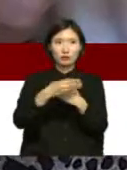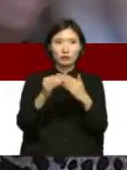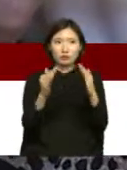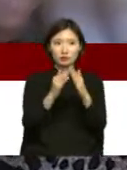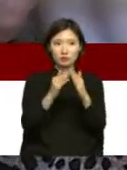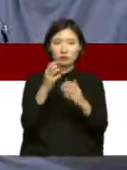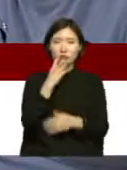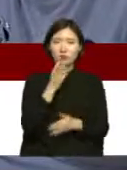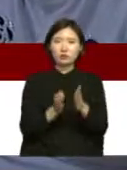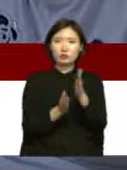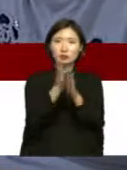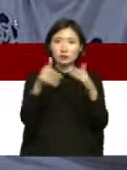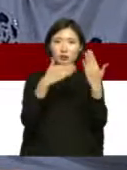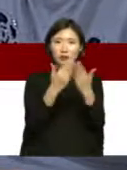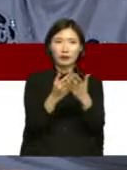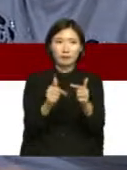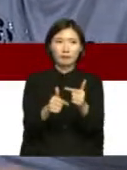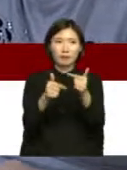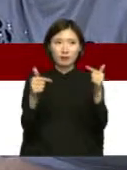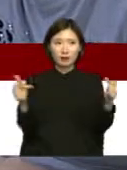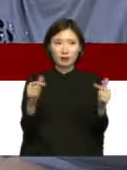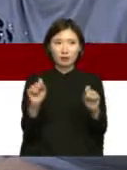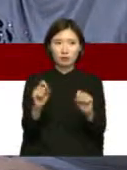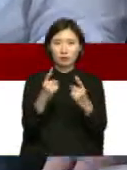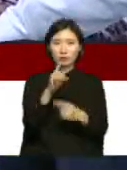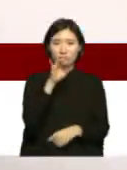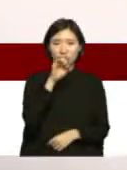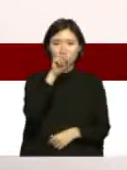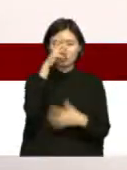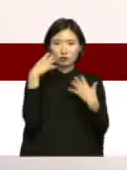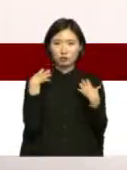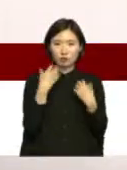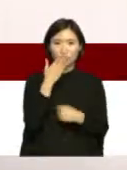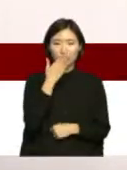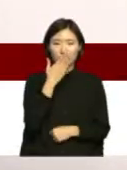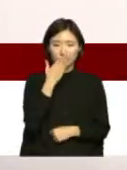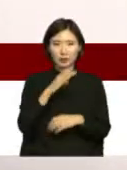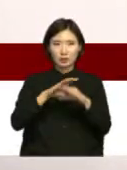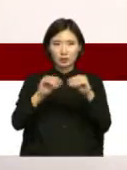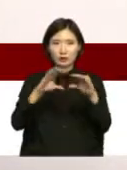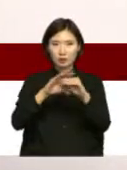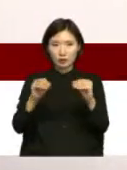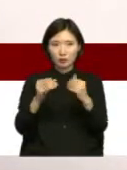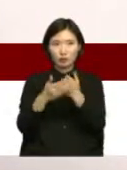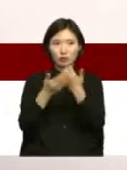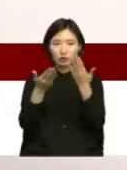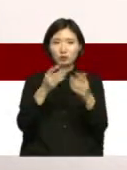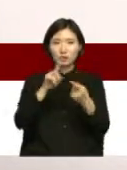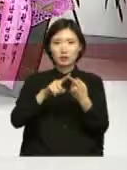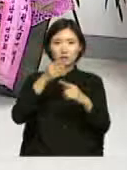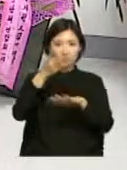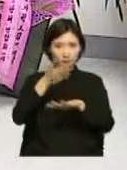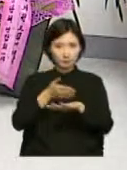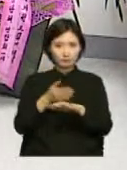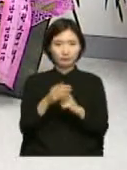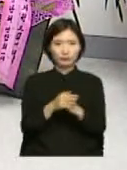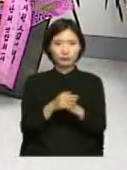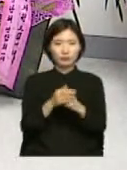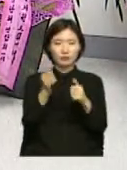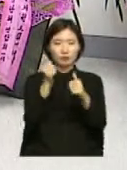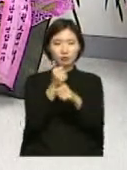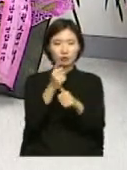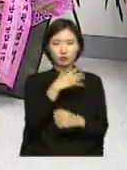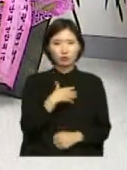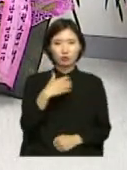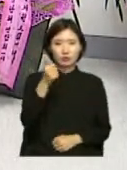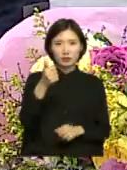전역을 확대시키면서 동시에 중앙정부가 적극적으로 풀어갈 수 있도록 해준 거 이런 것도 참 고마운 일이죠. 후임 구청장에